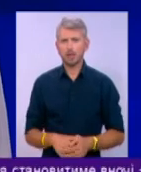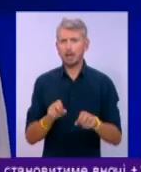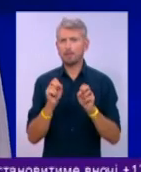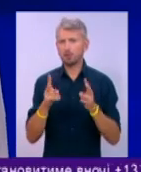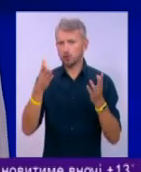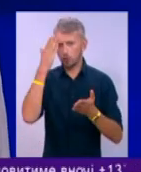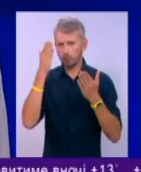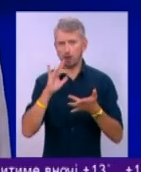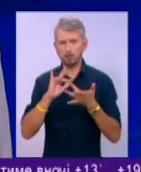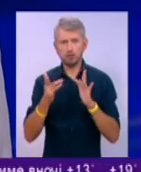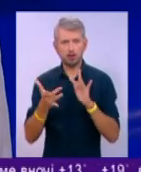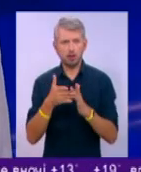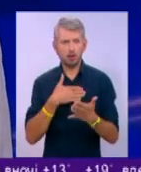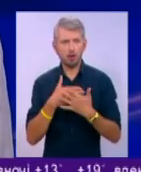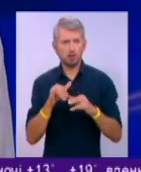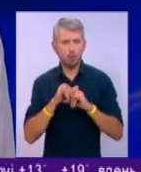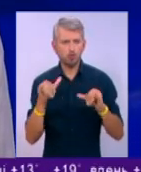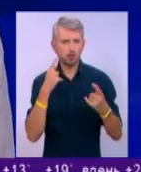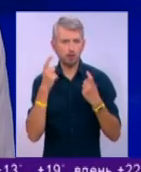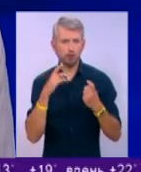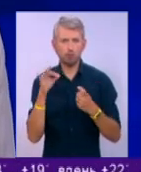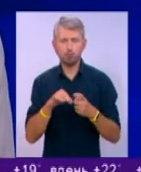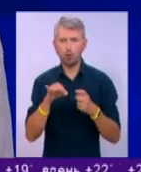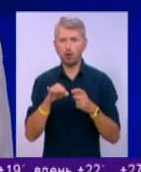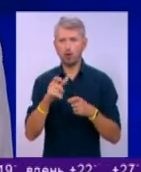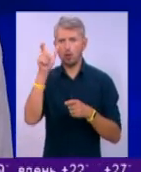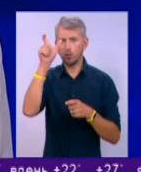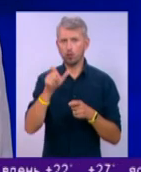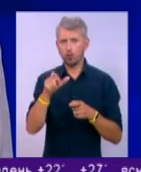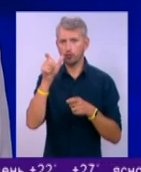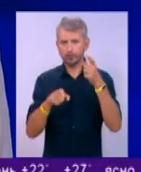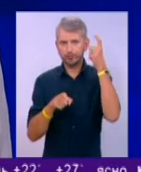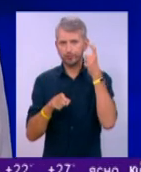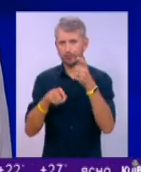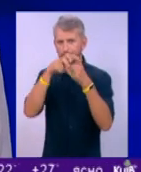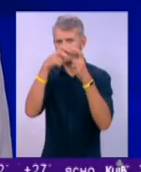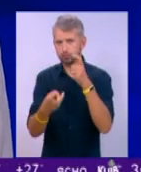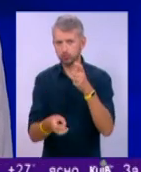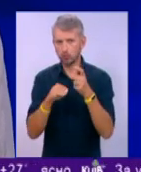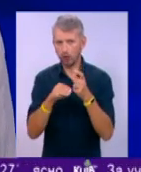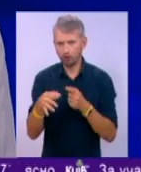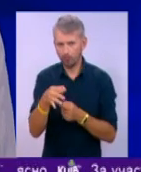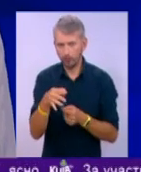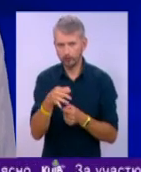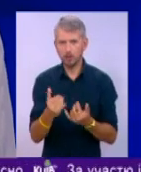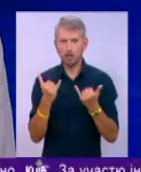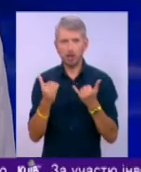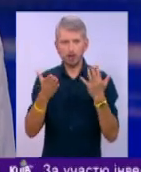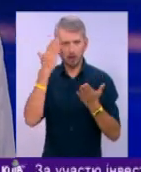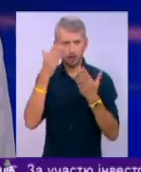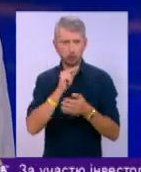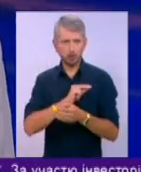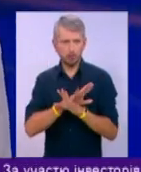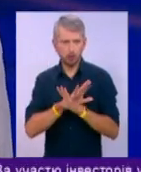Небезпечні розваги. У соцмережах активно шириться інформація про падіння людини з тролею на Трухановому острові. Наразі атракціон